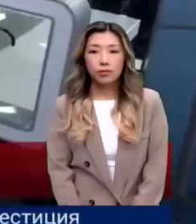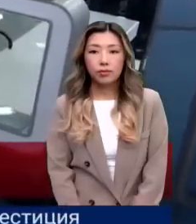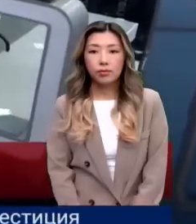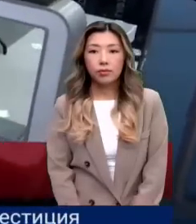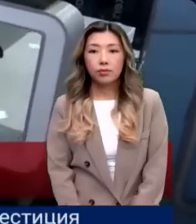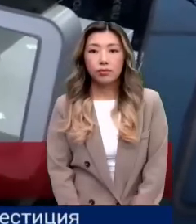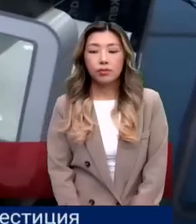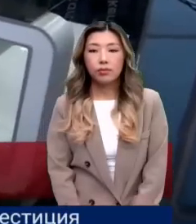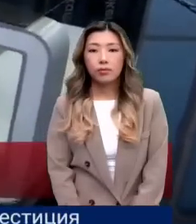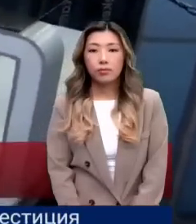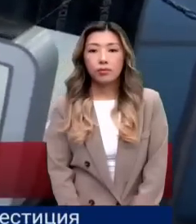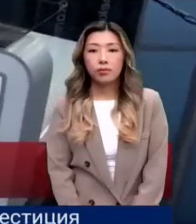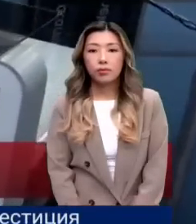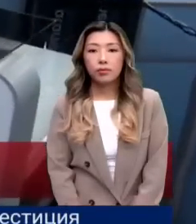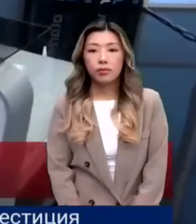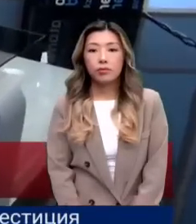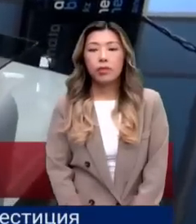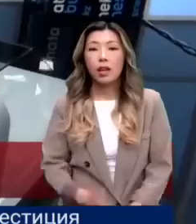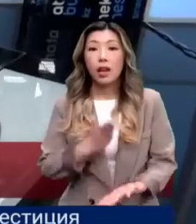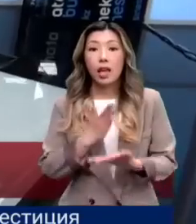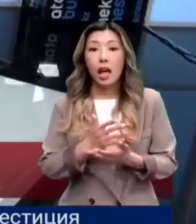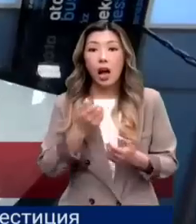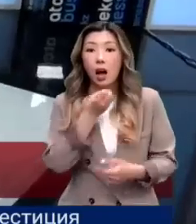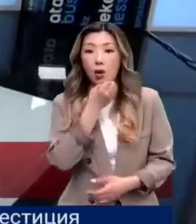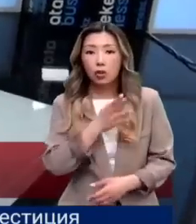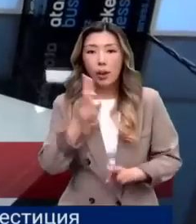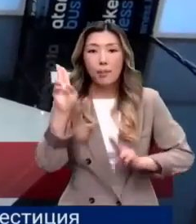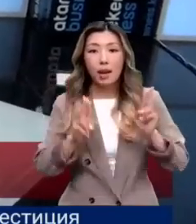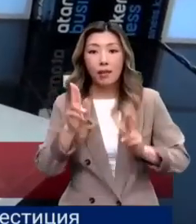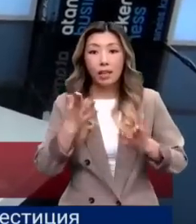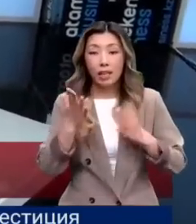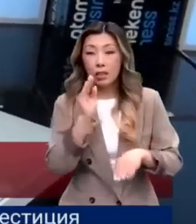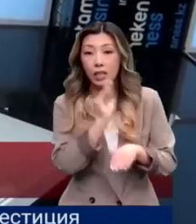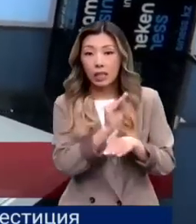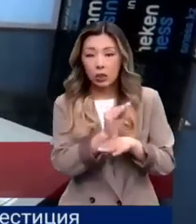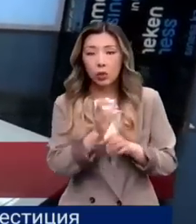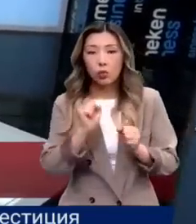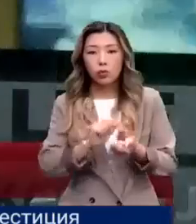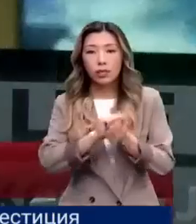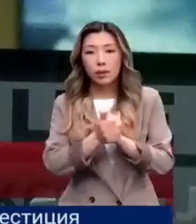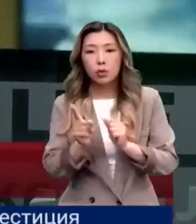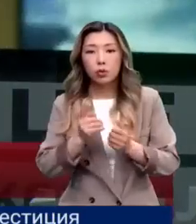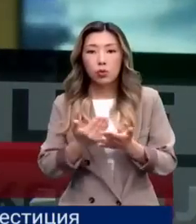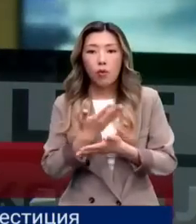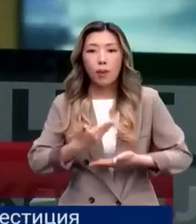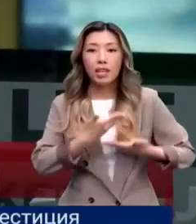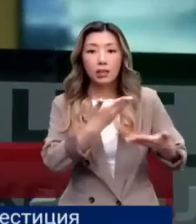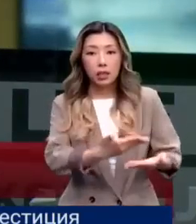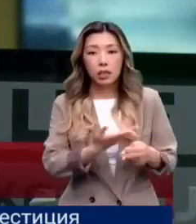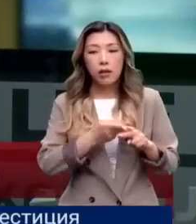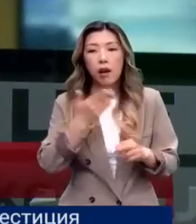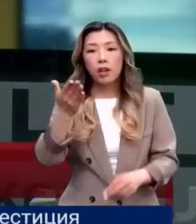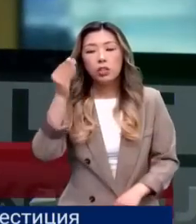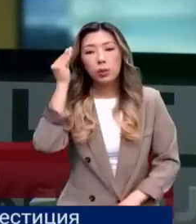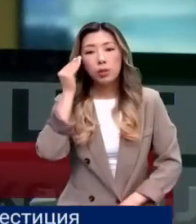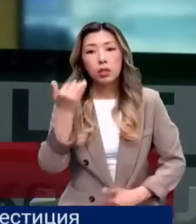пожаловать. Есть хорошее правило. Критикуешь – предлагай. Какая, на ваш взгляд, сегодня нужна, ну и нужна